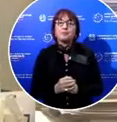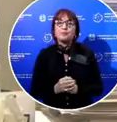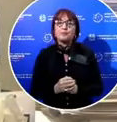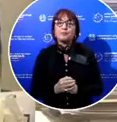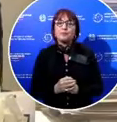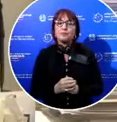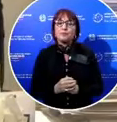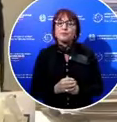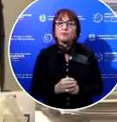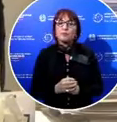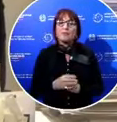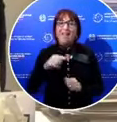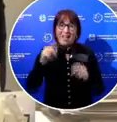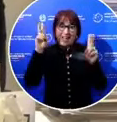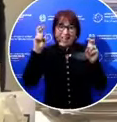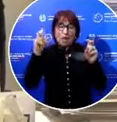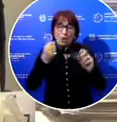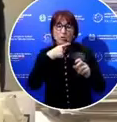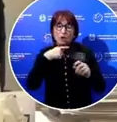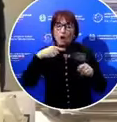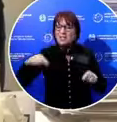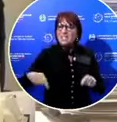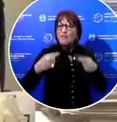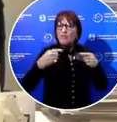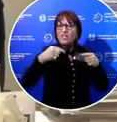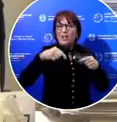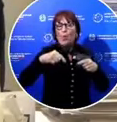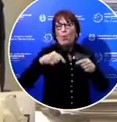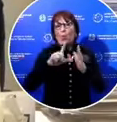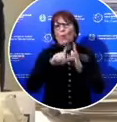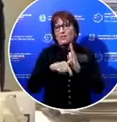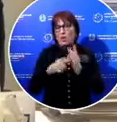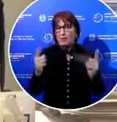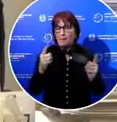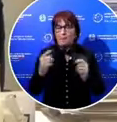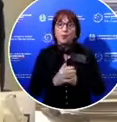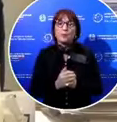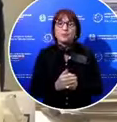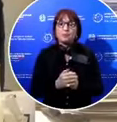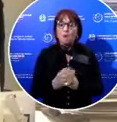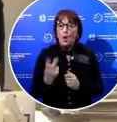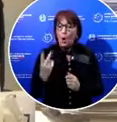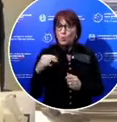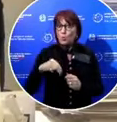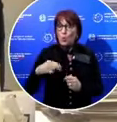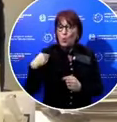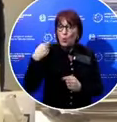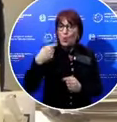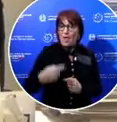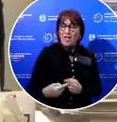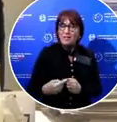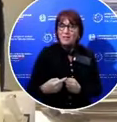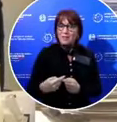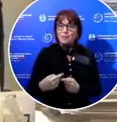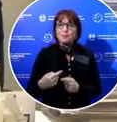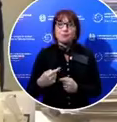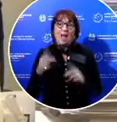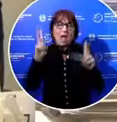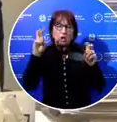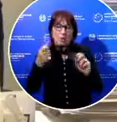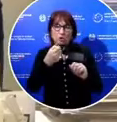maggiori sfide sociali del nostro tempo. In questi ultimi 2 anni il fenomeno delle droghe ha